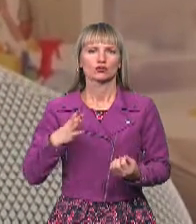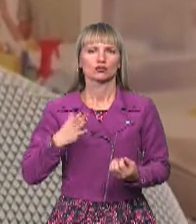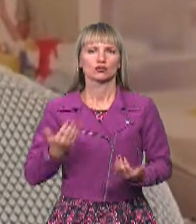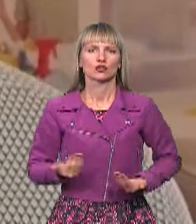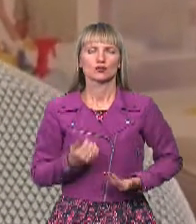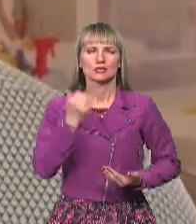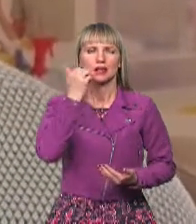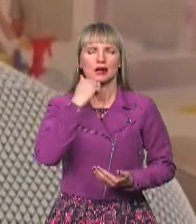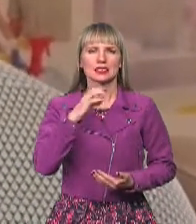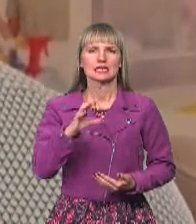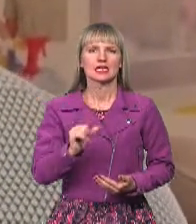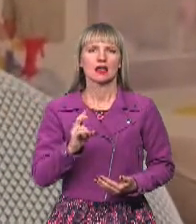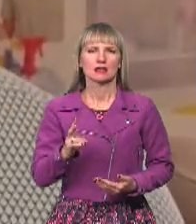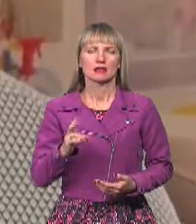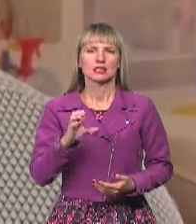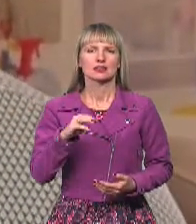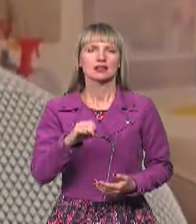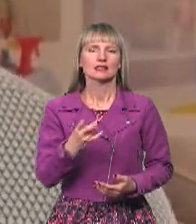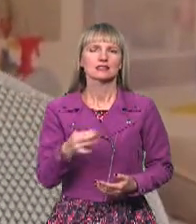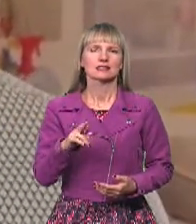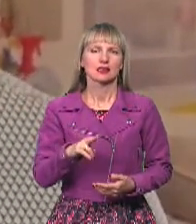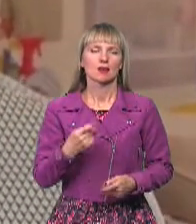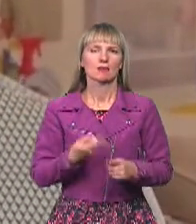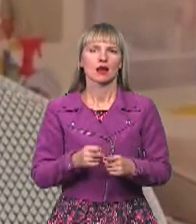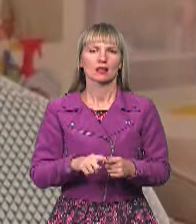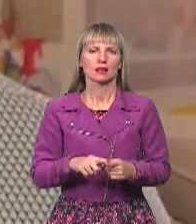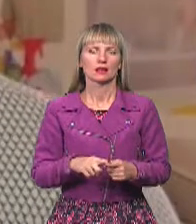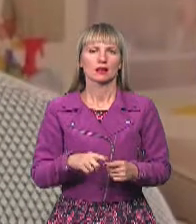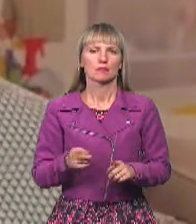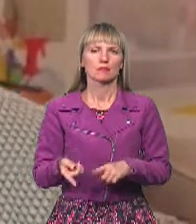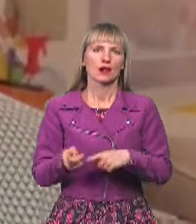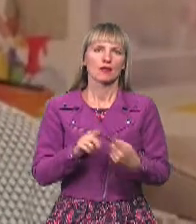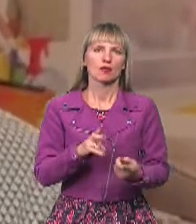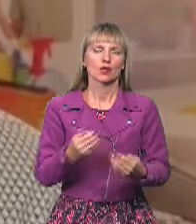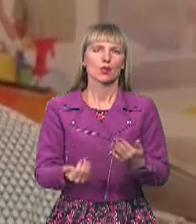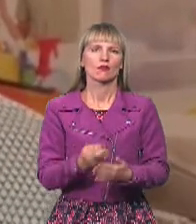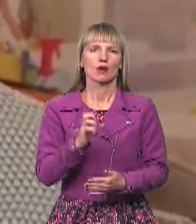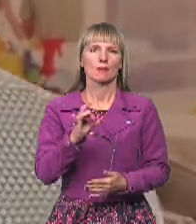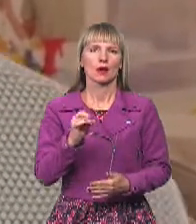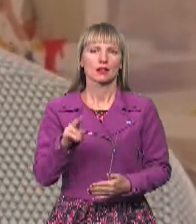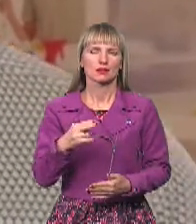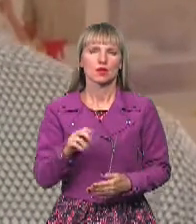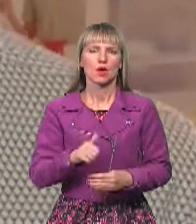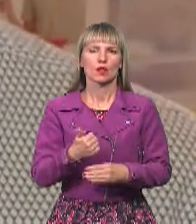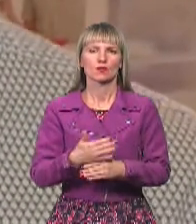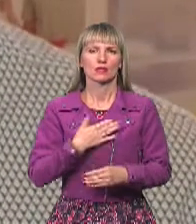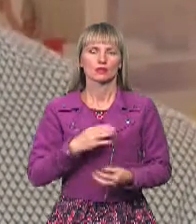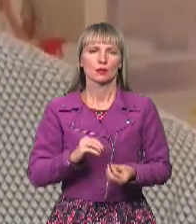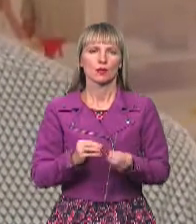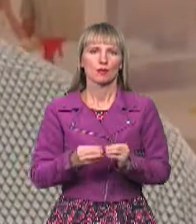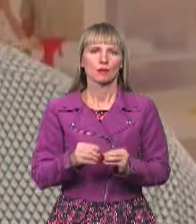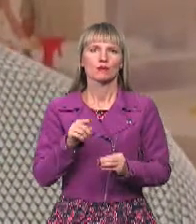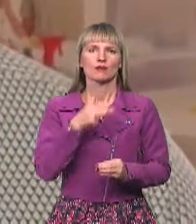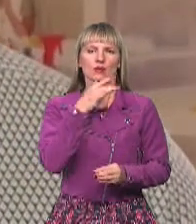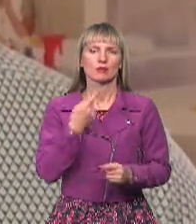стереотипами, санстанціями, тому ось цей момент перемикання на новий тренд – нововведення. Поки що найголовніша наша проблема, але у той же час